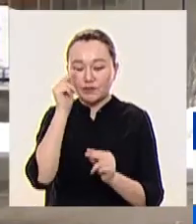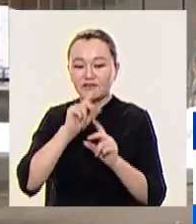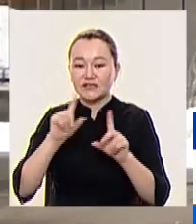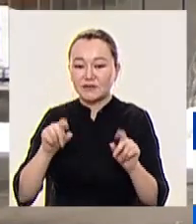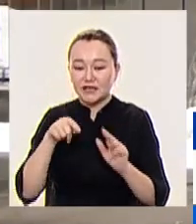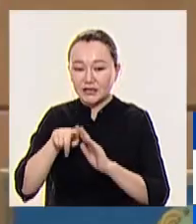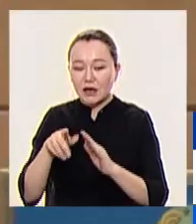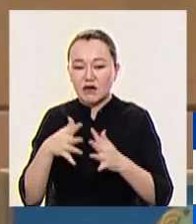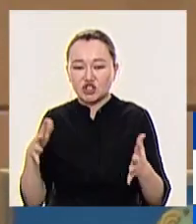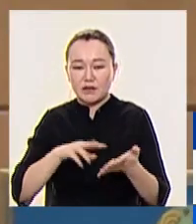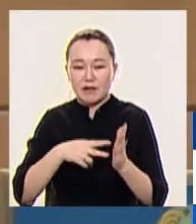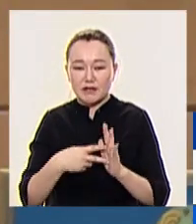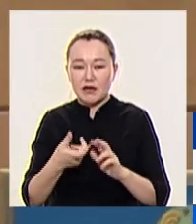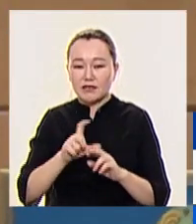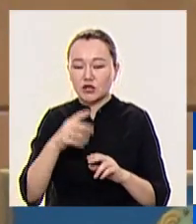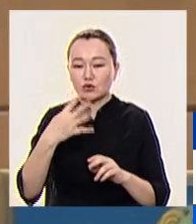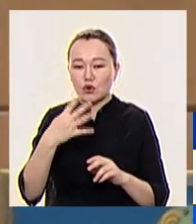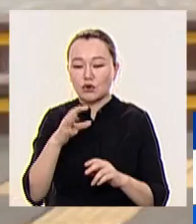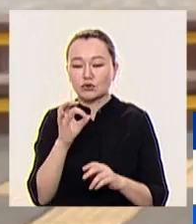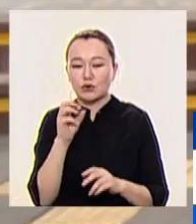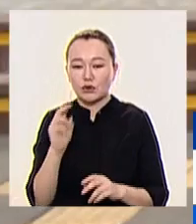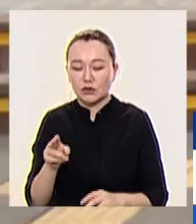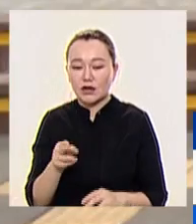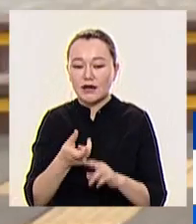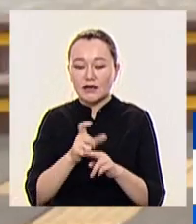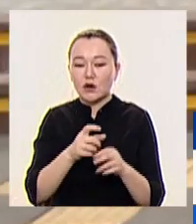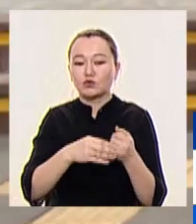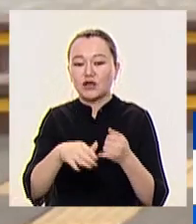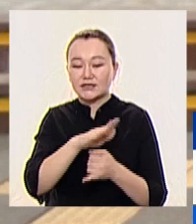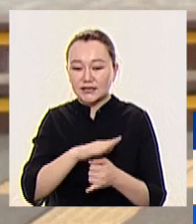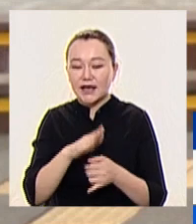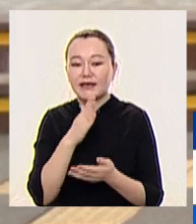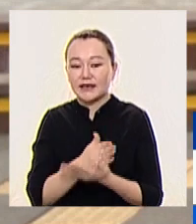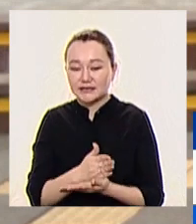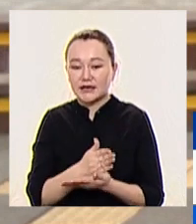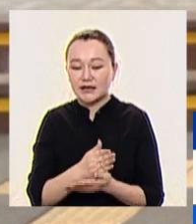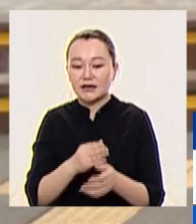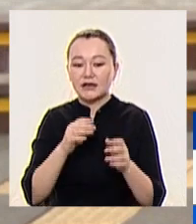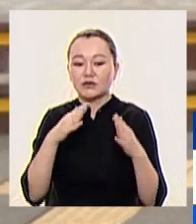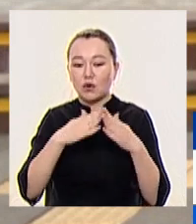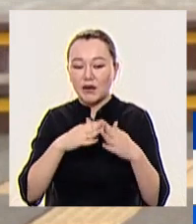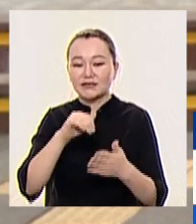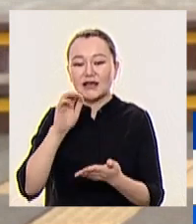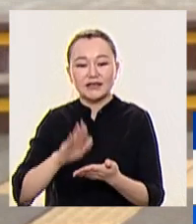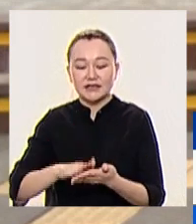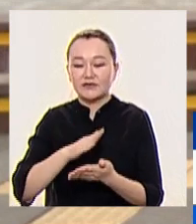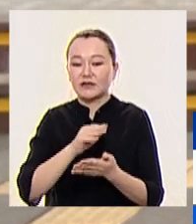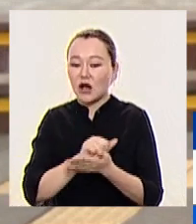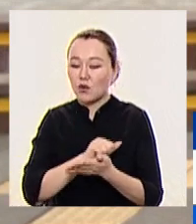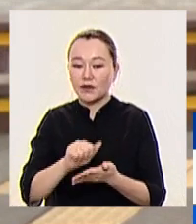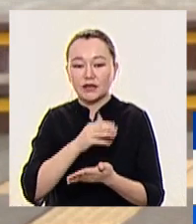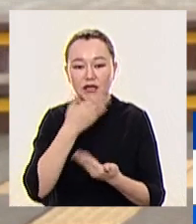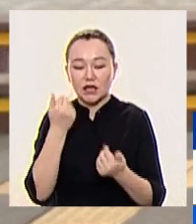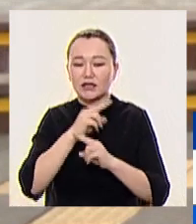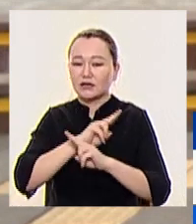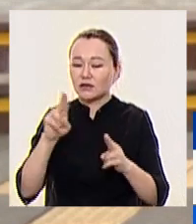заведения большие планы на эти 40 соток. На этом участке, оказывается, есть здание, не зарегистрированное